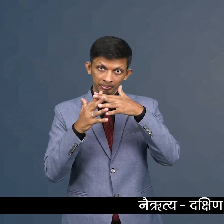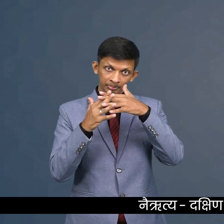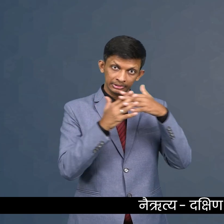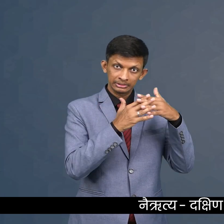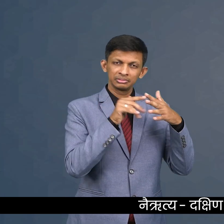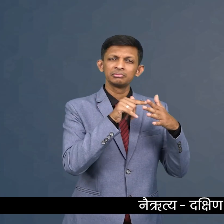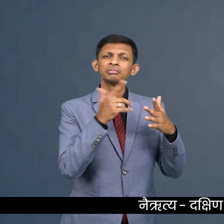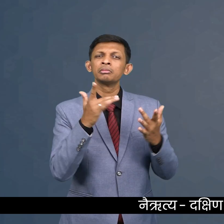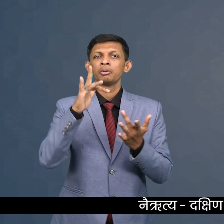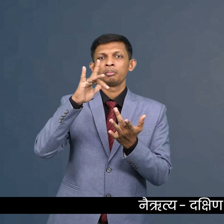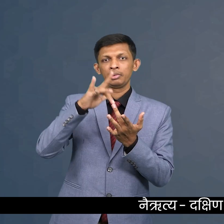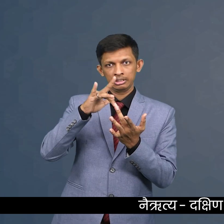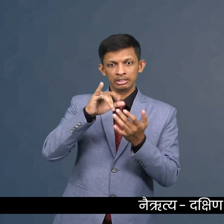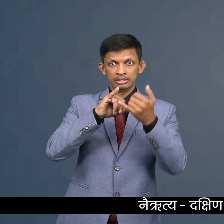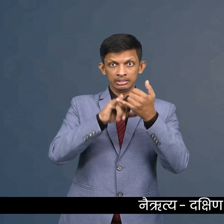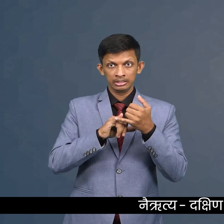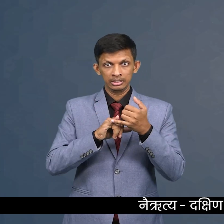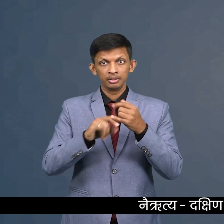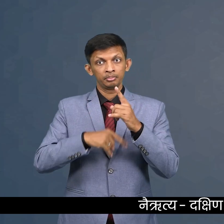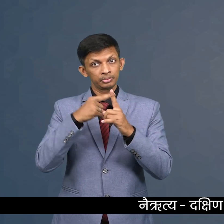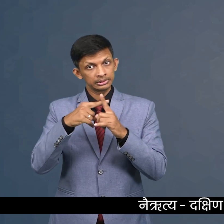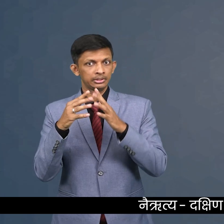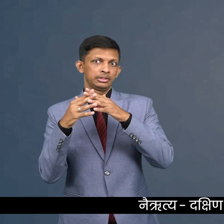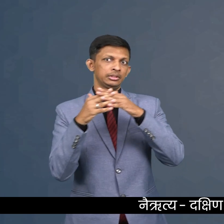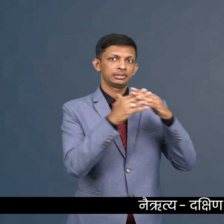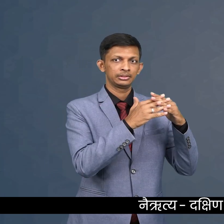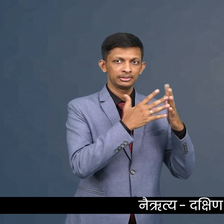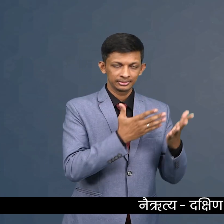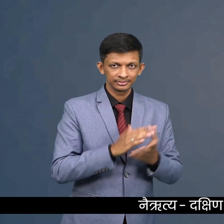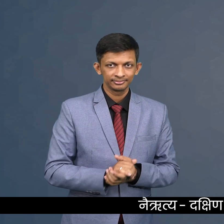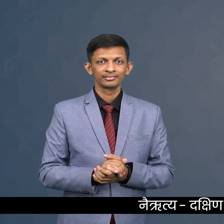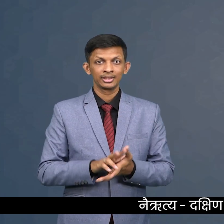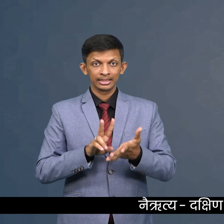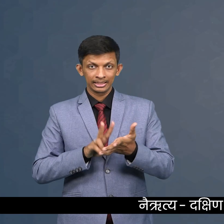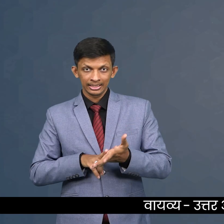नैऋत्य, दक्षिण आणि पश्चिम दरम्यान,